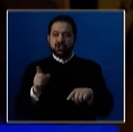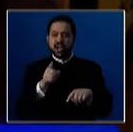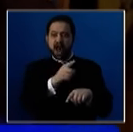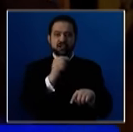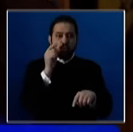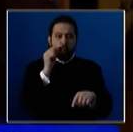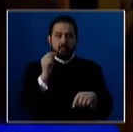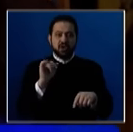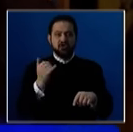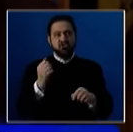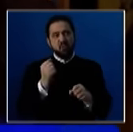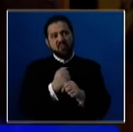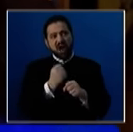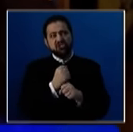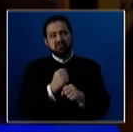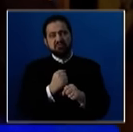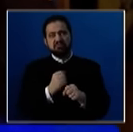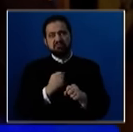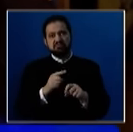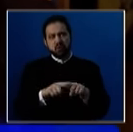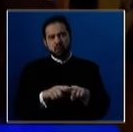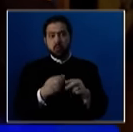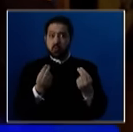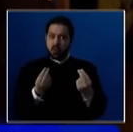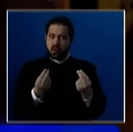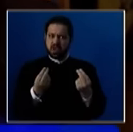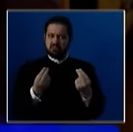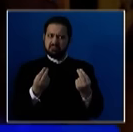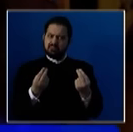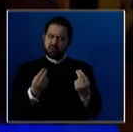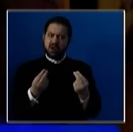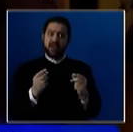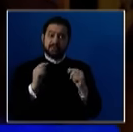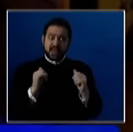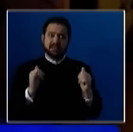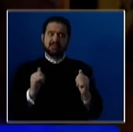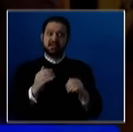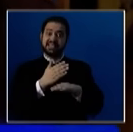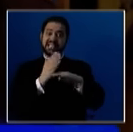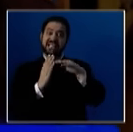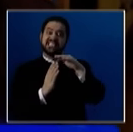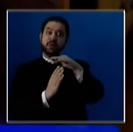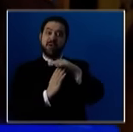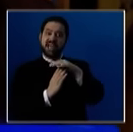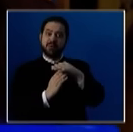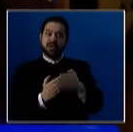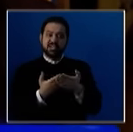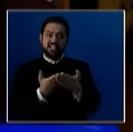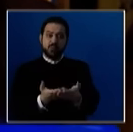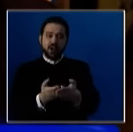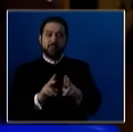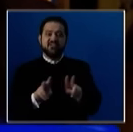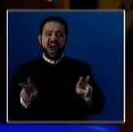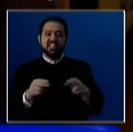o facem, să spunem, cu bună intenție. Vrem să ne smerim, să-l punem pe aproapele